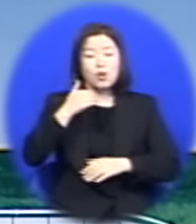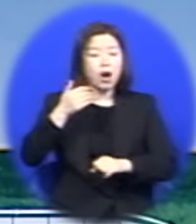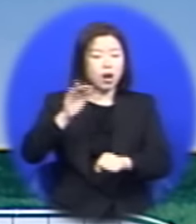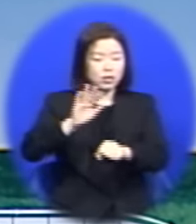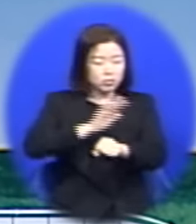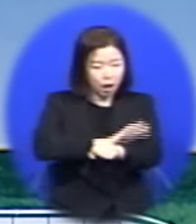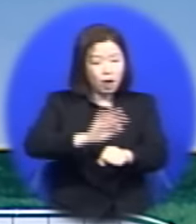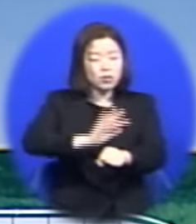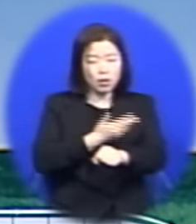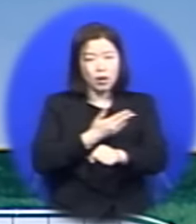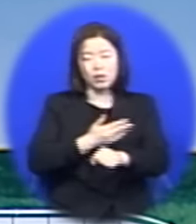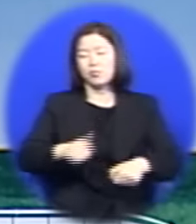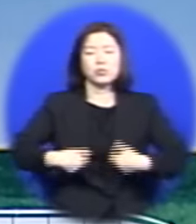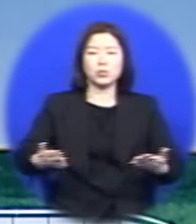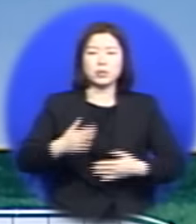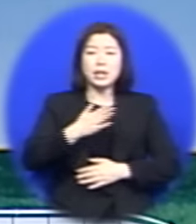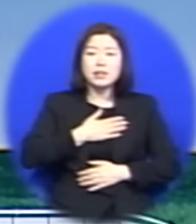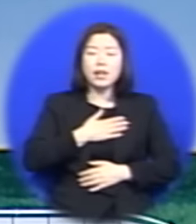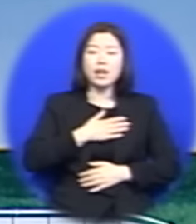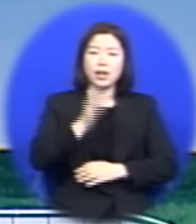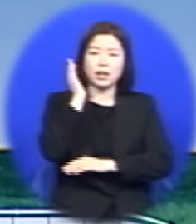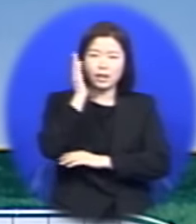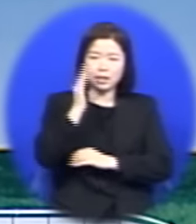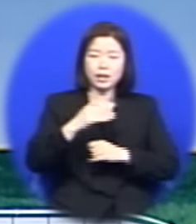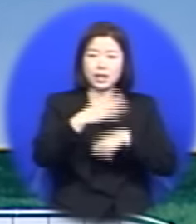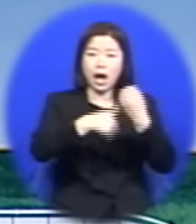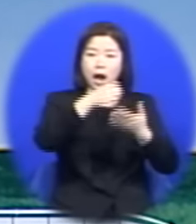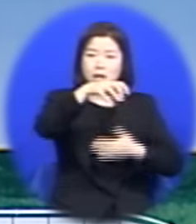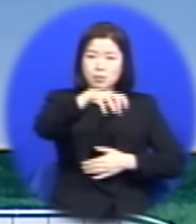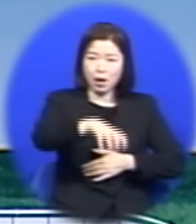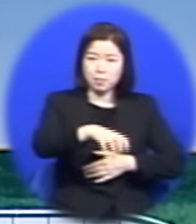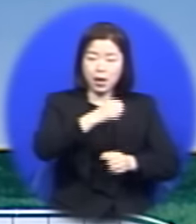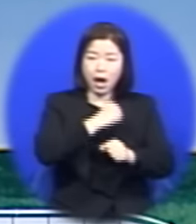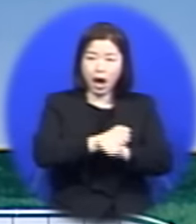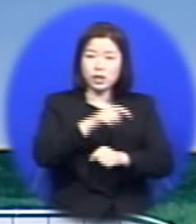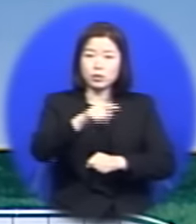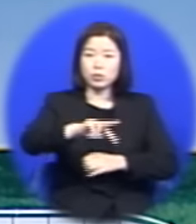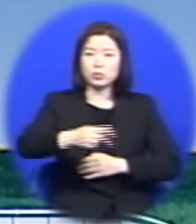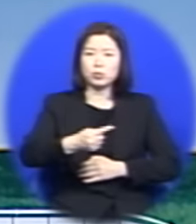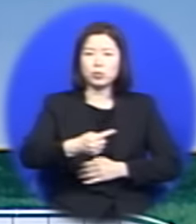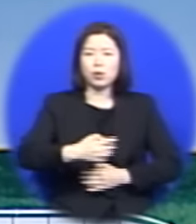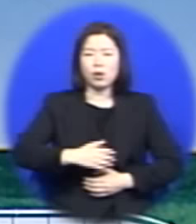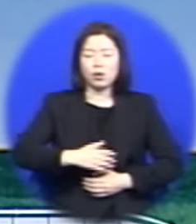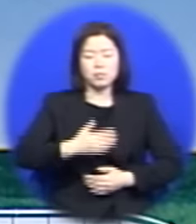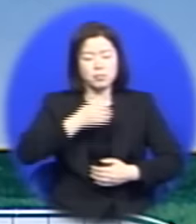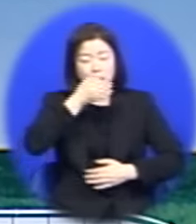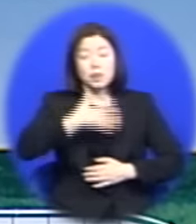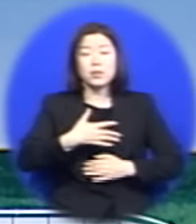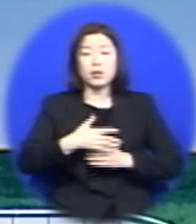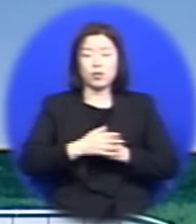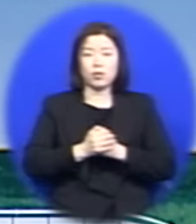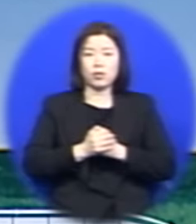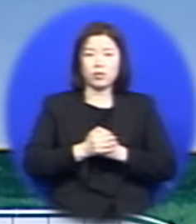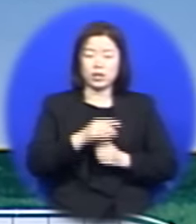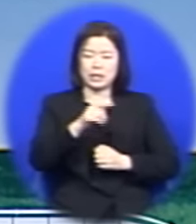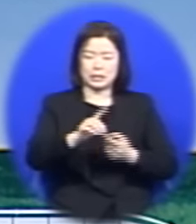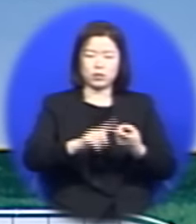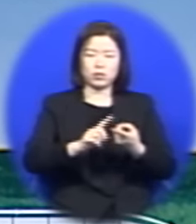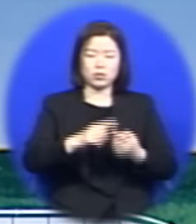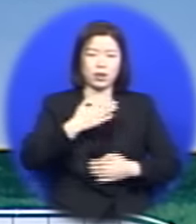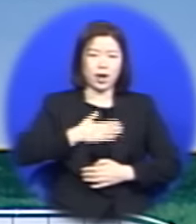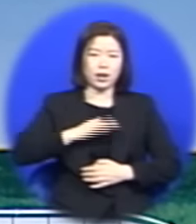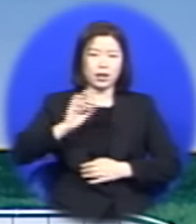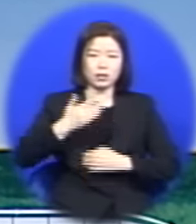거 없어요. 내 이야기 지금 하나님 앞에 하는 것도 지금 벅차요. 이 점을 알아야